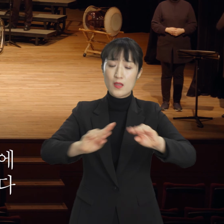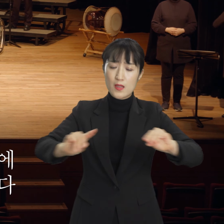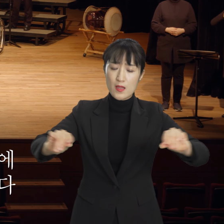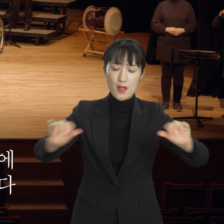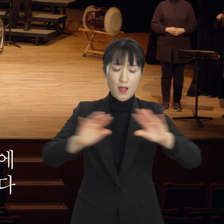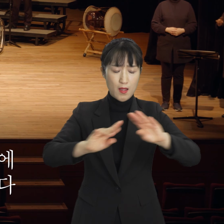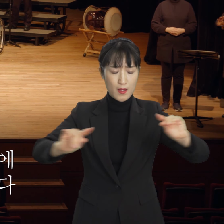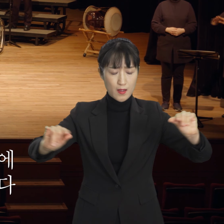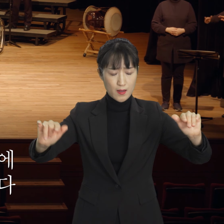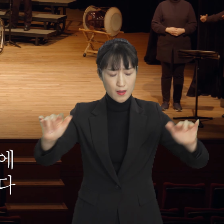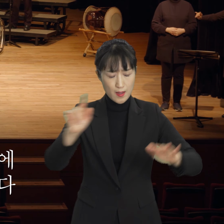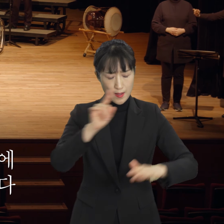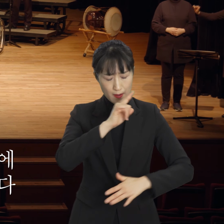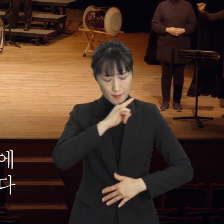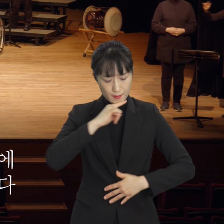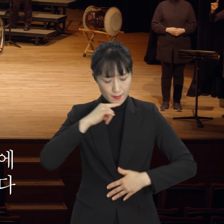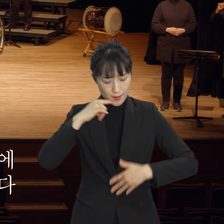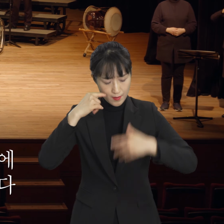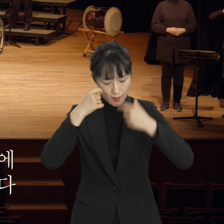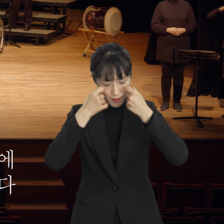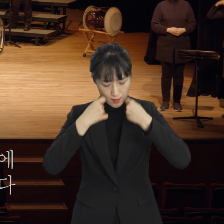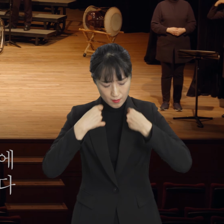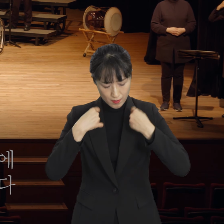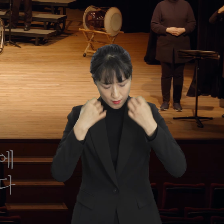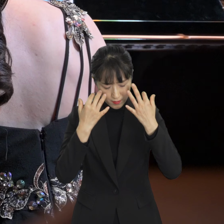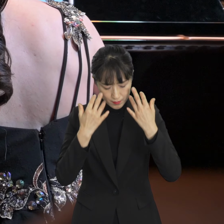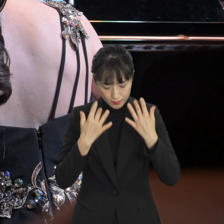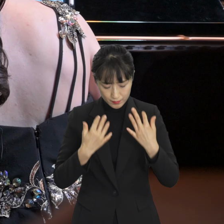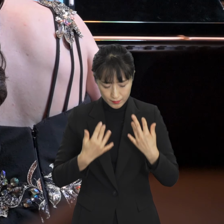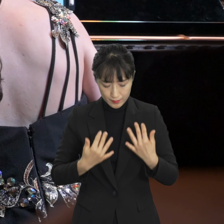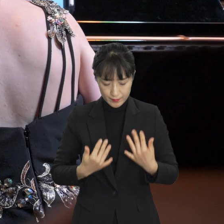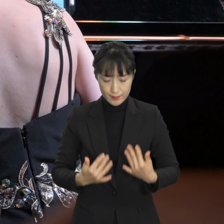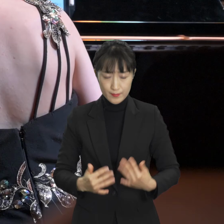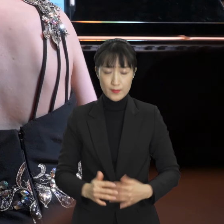이 땅에 기울어